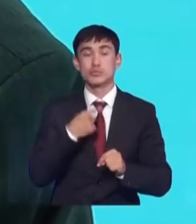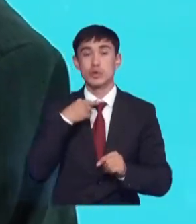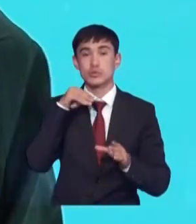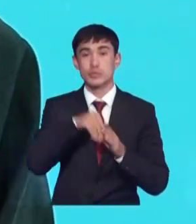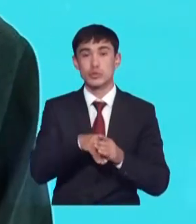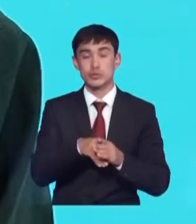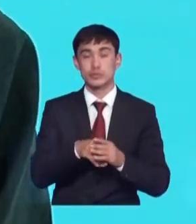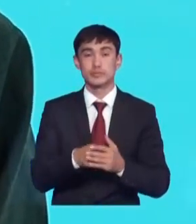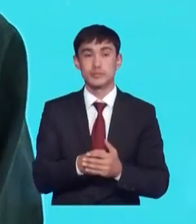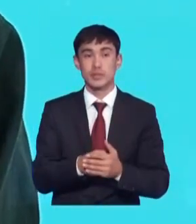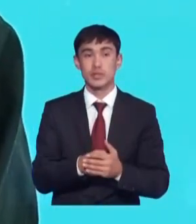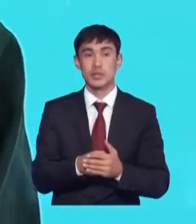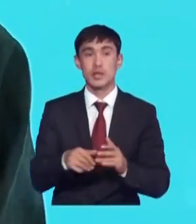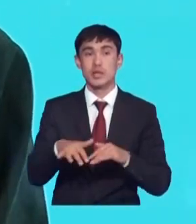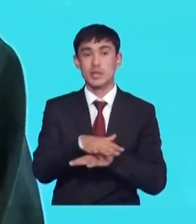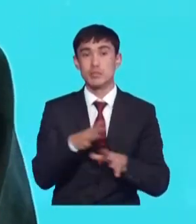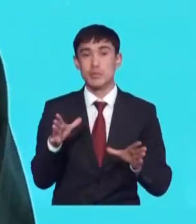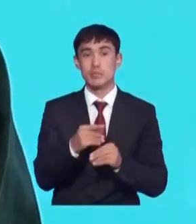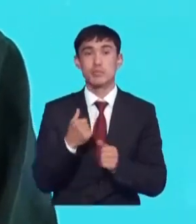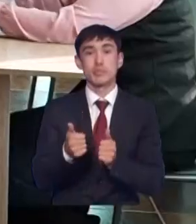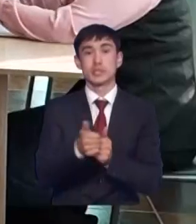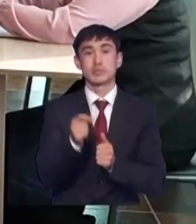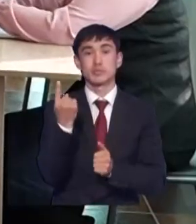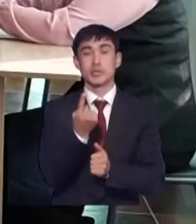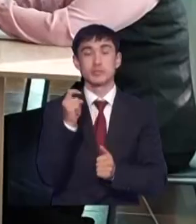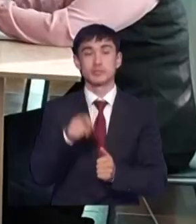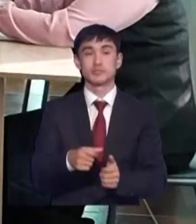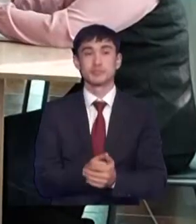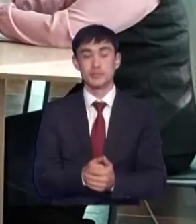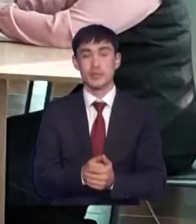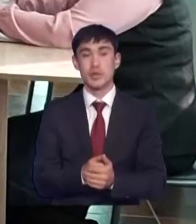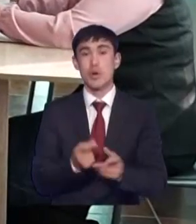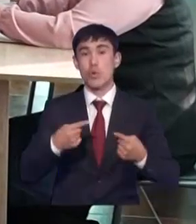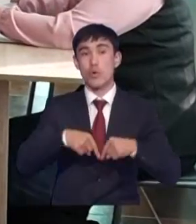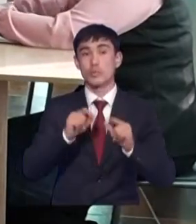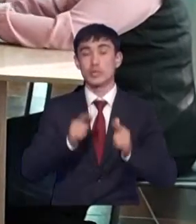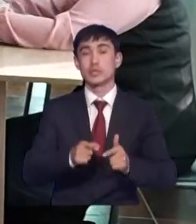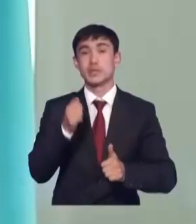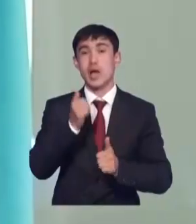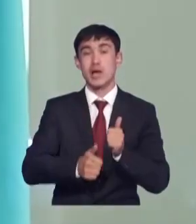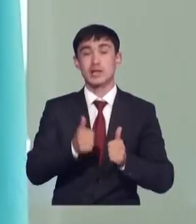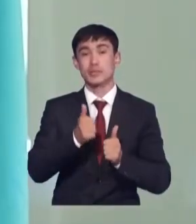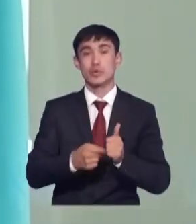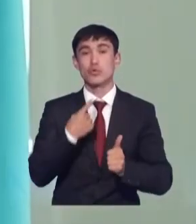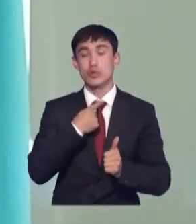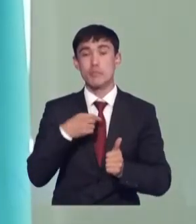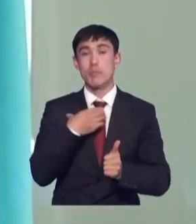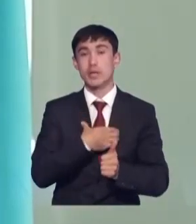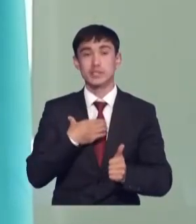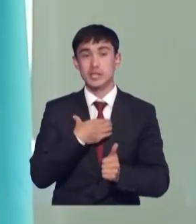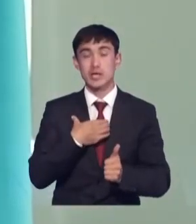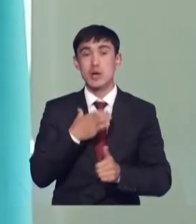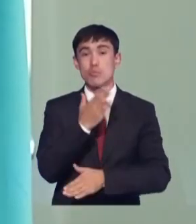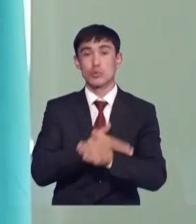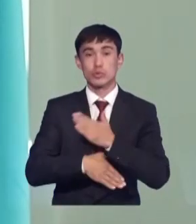даусунди берушин, елдин алдымин беричигелдим. Қоғамдық келісімде әркімнің үні маңызды, сондықтан учаскелерде мүмкіндігі